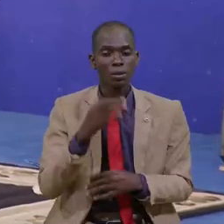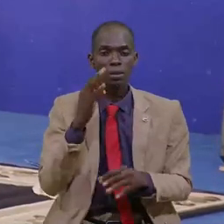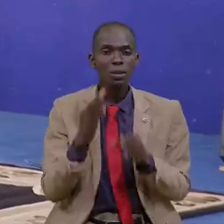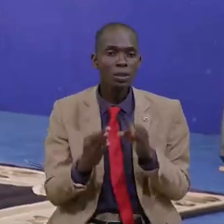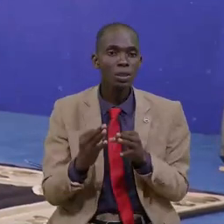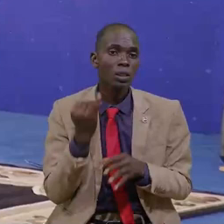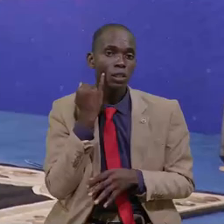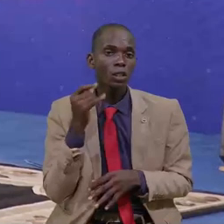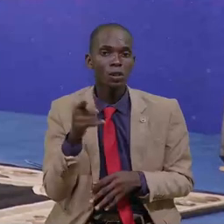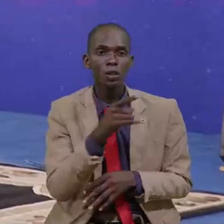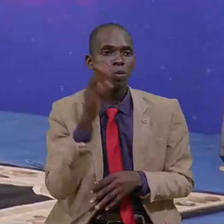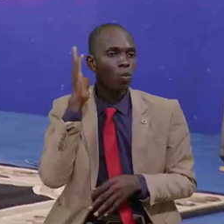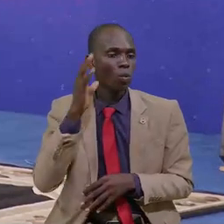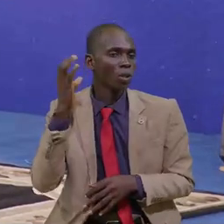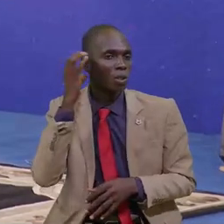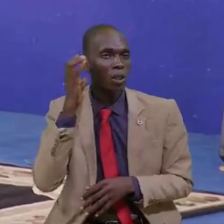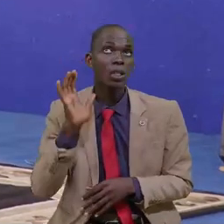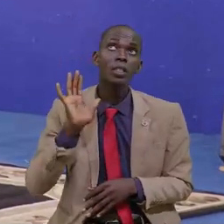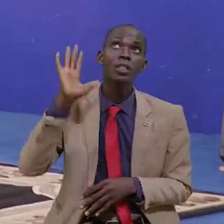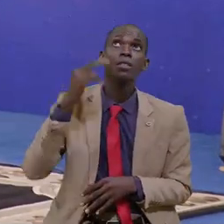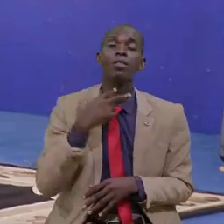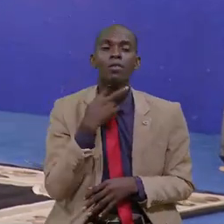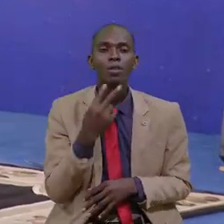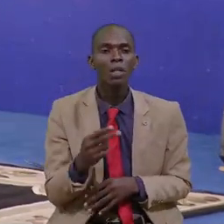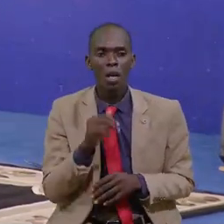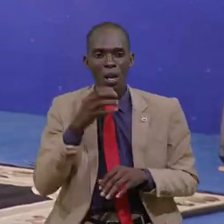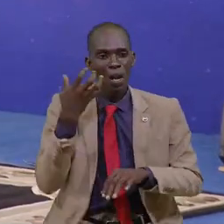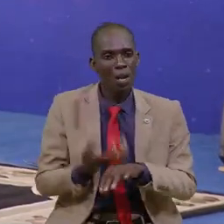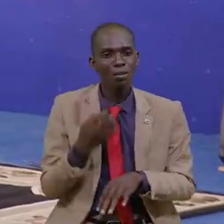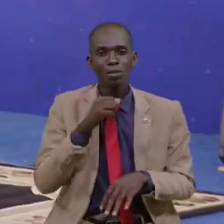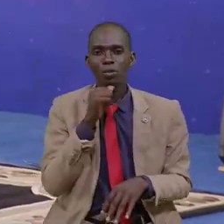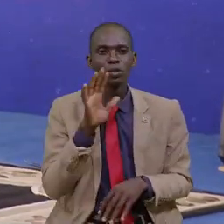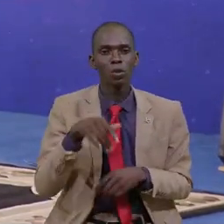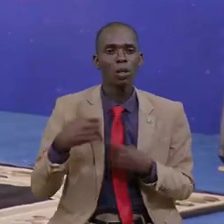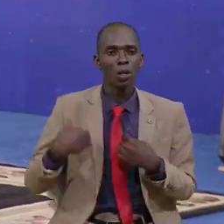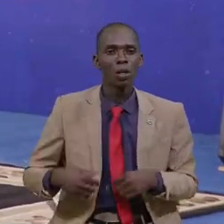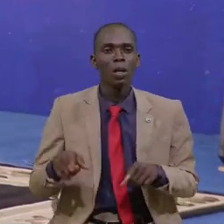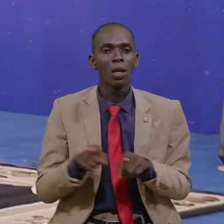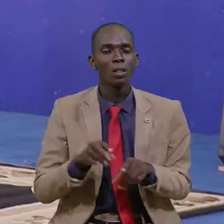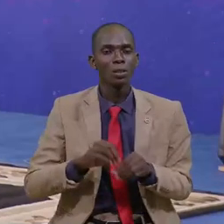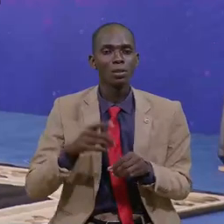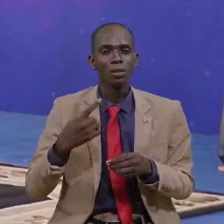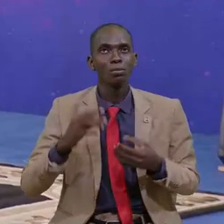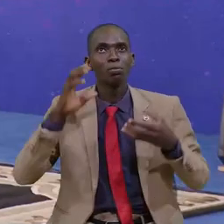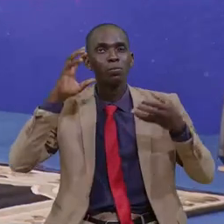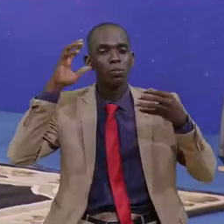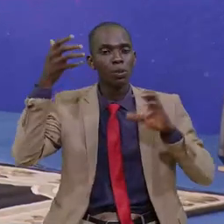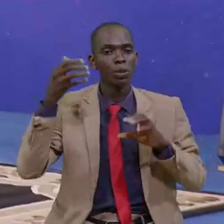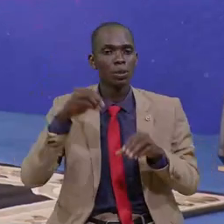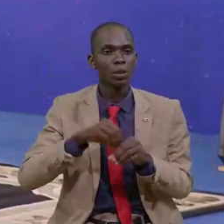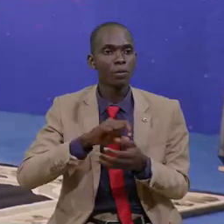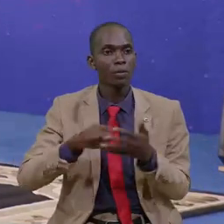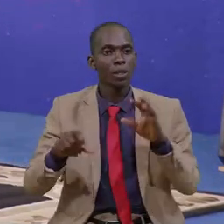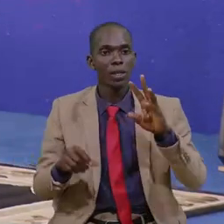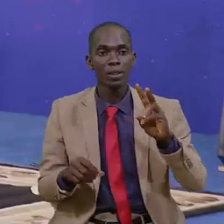entendez sa voix, n'endurcissez pas vos cœurs comme lors de la révolte.